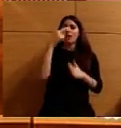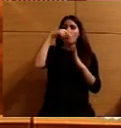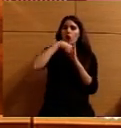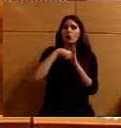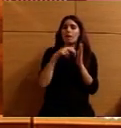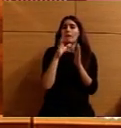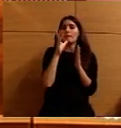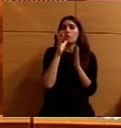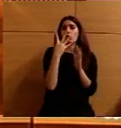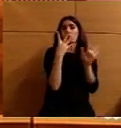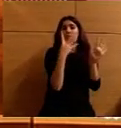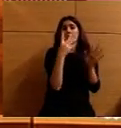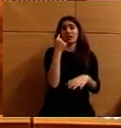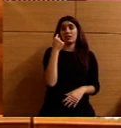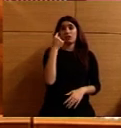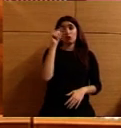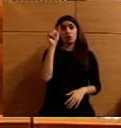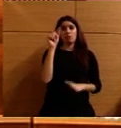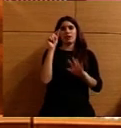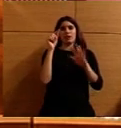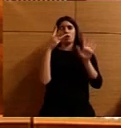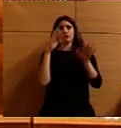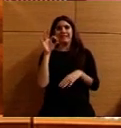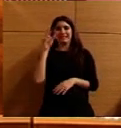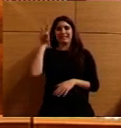fixar el màxim en 9,80 euros per metre quadrat